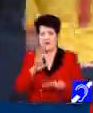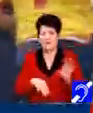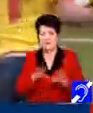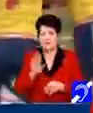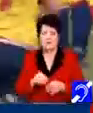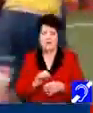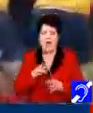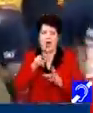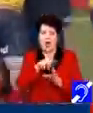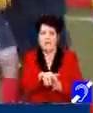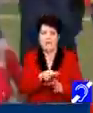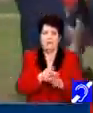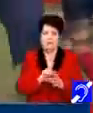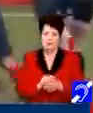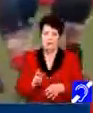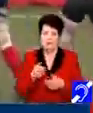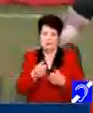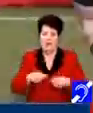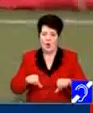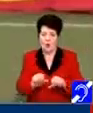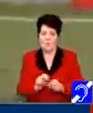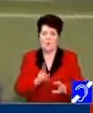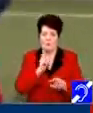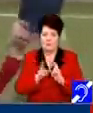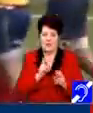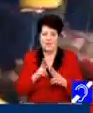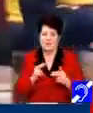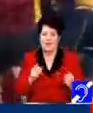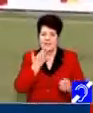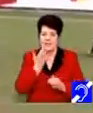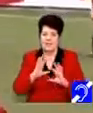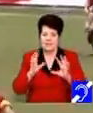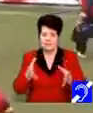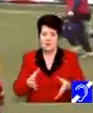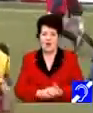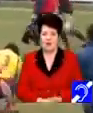decizia abuzivă și o vor contesta la Comisia de Apel a Federației Internaționale.